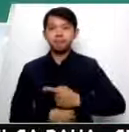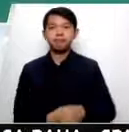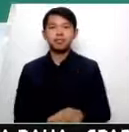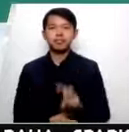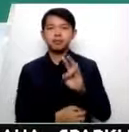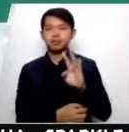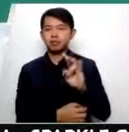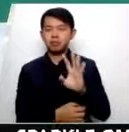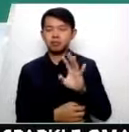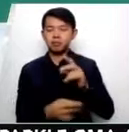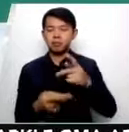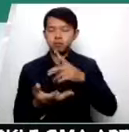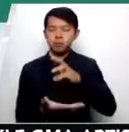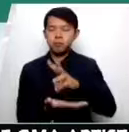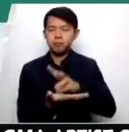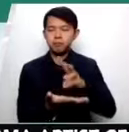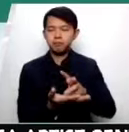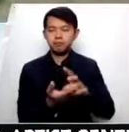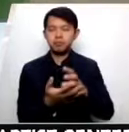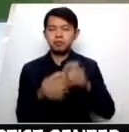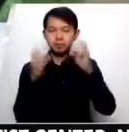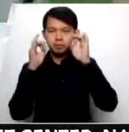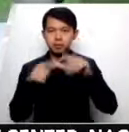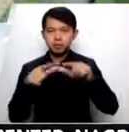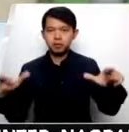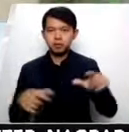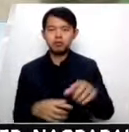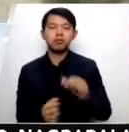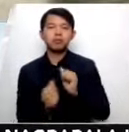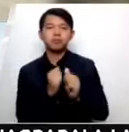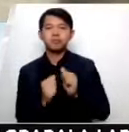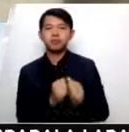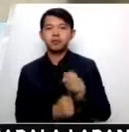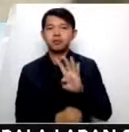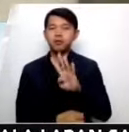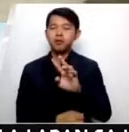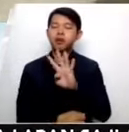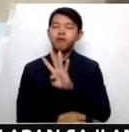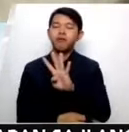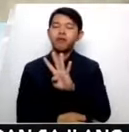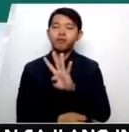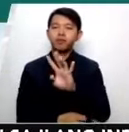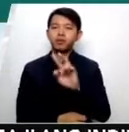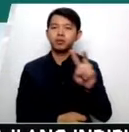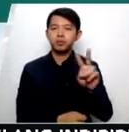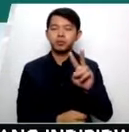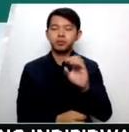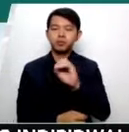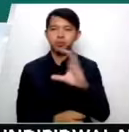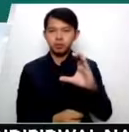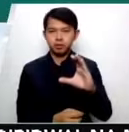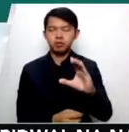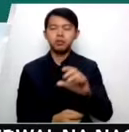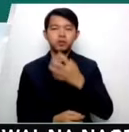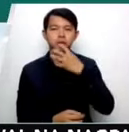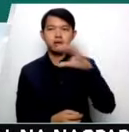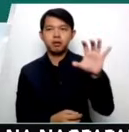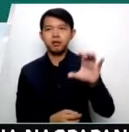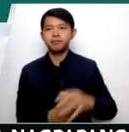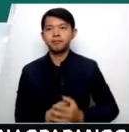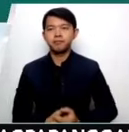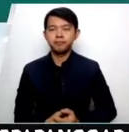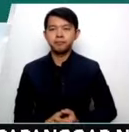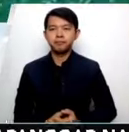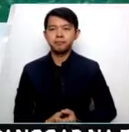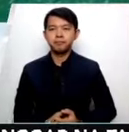42 de Cel pataas ang heat index dagdag ang pag-asa maari ring bumaba sa 180 m ang lebel ng tubig sa